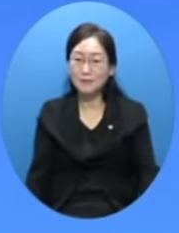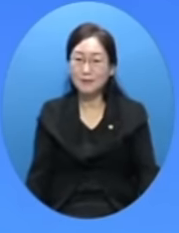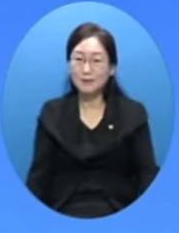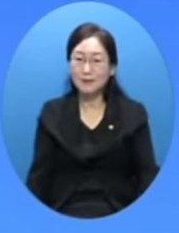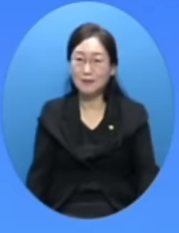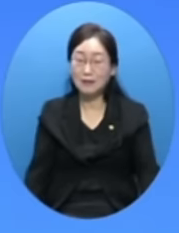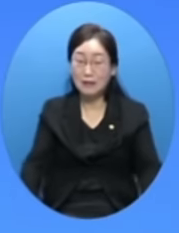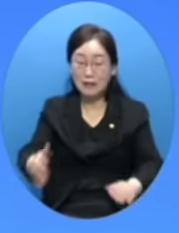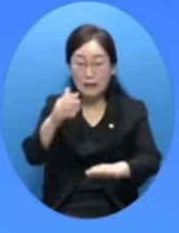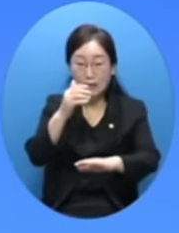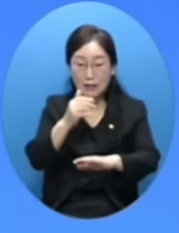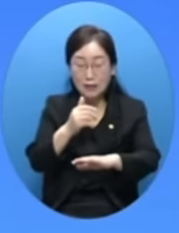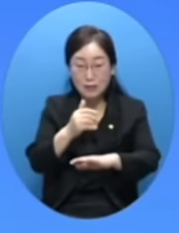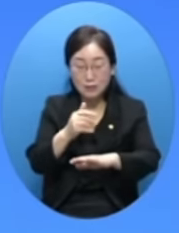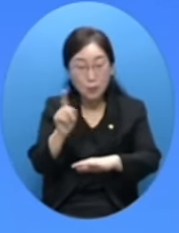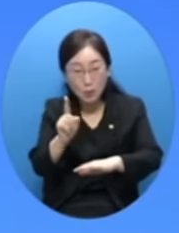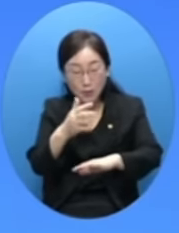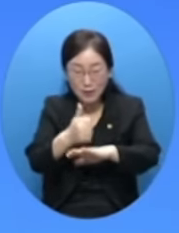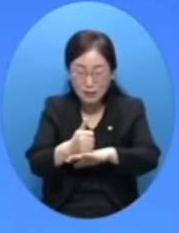나중에 거주를 있다가